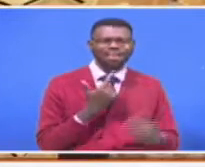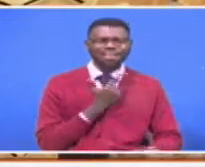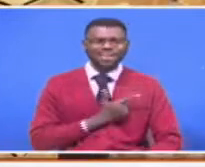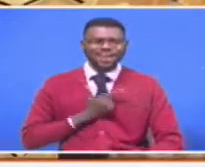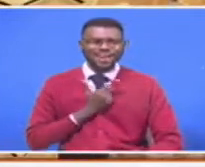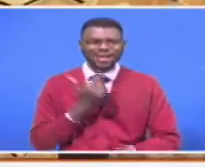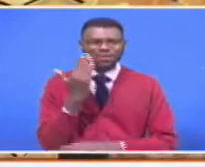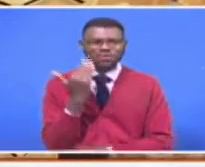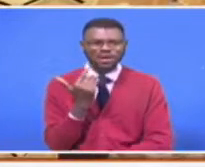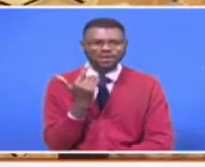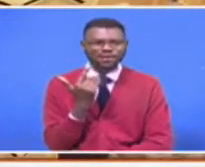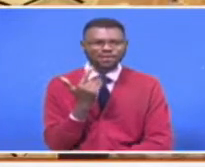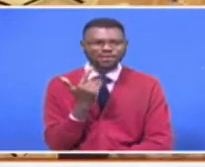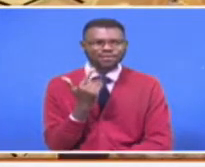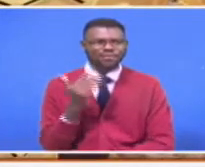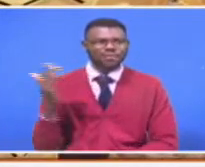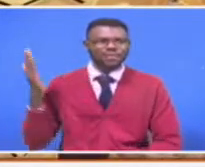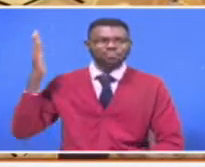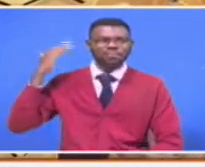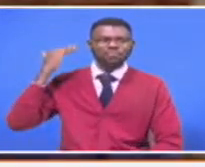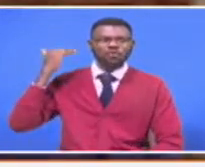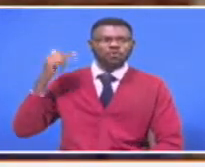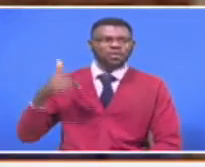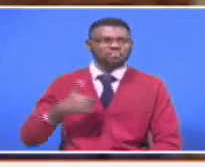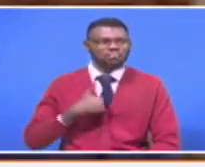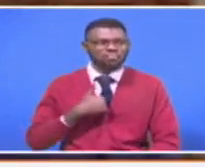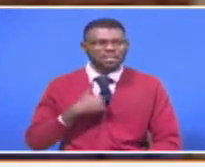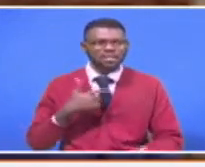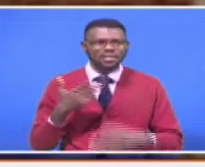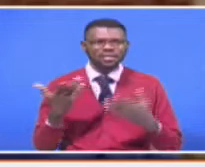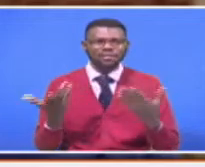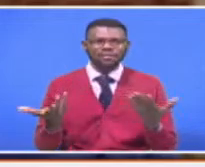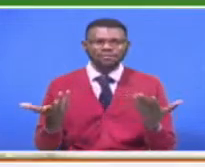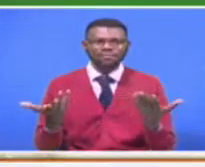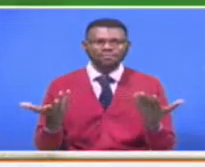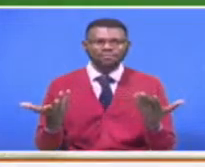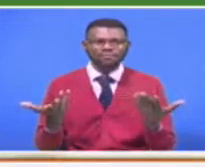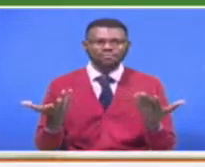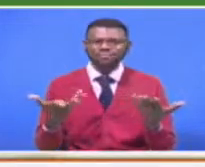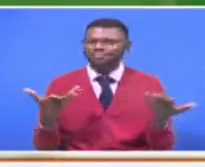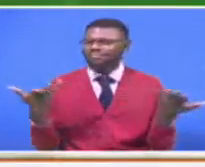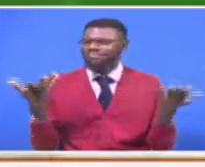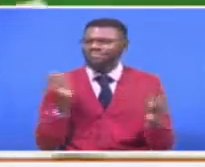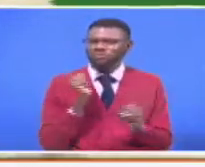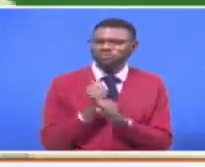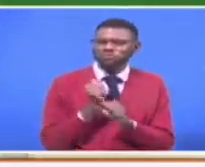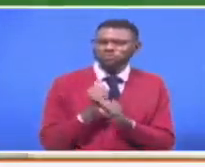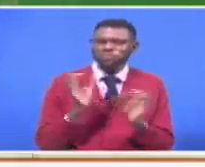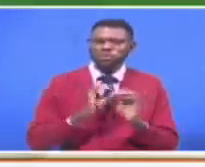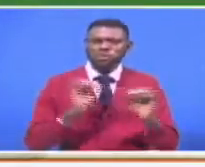kwa sababu bado nilikuwa mwanamke mwenye amekaa tu haendi kazi.